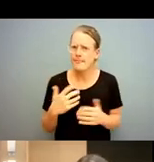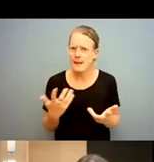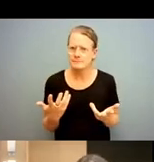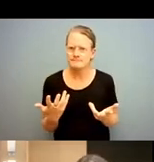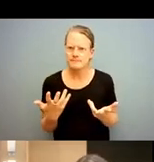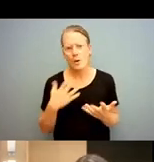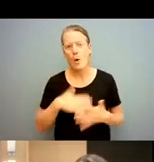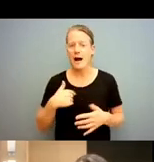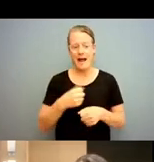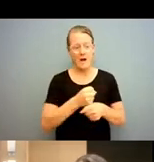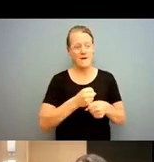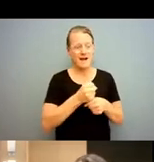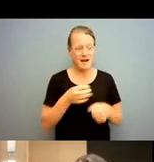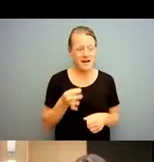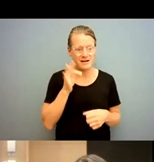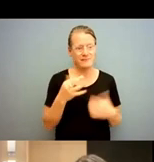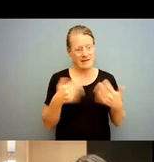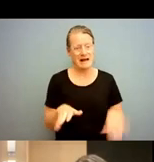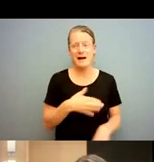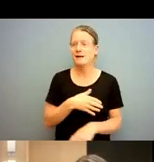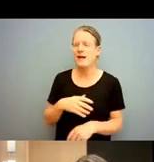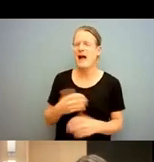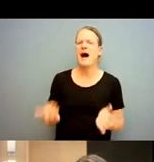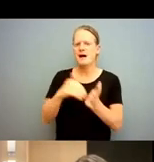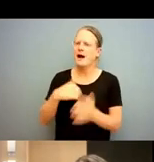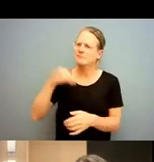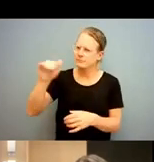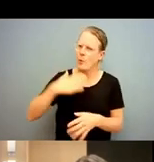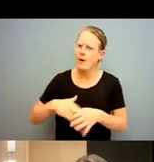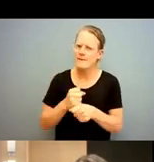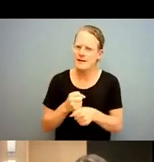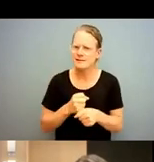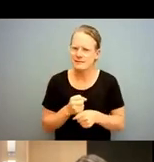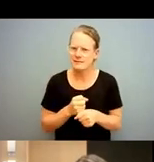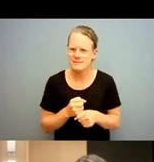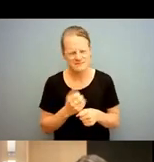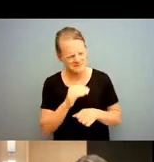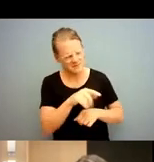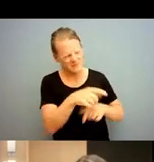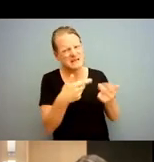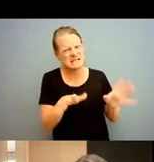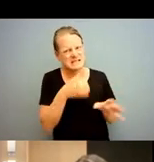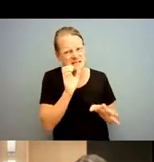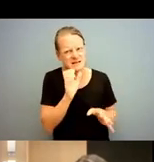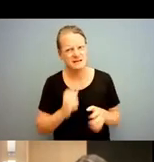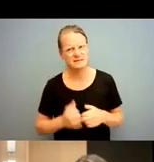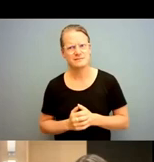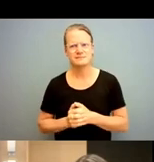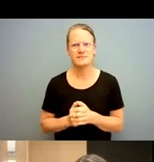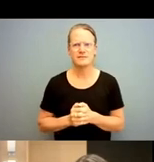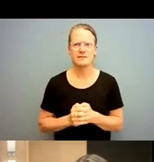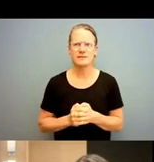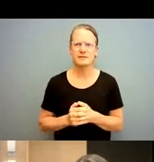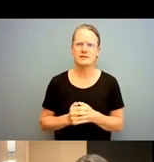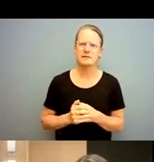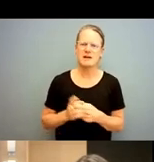muihtasan. Na, puores koovai pokte. Toppela munje oaps olmo ja pirrasa.